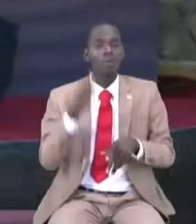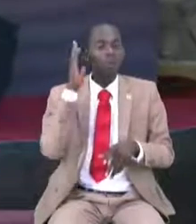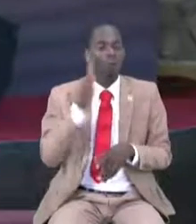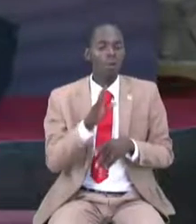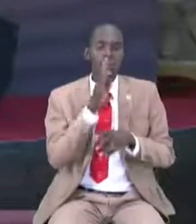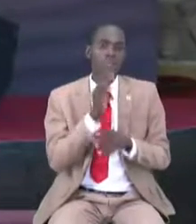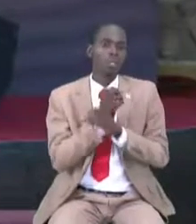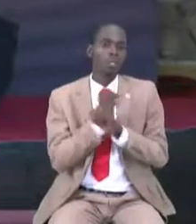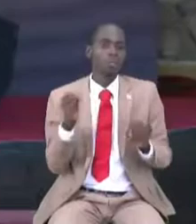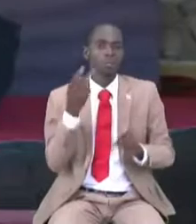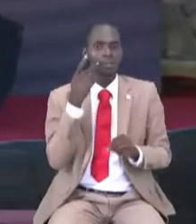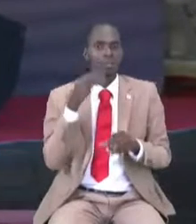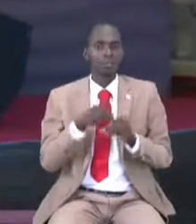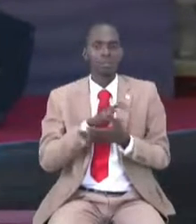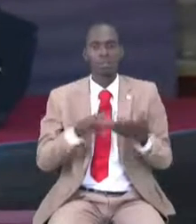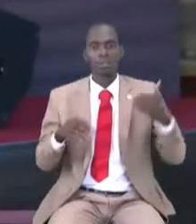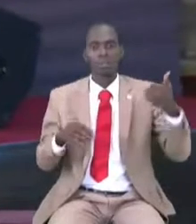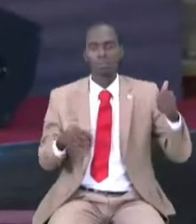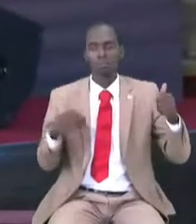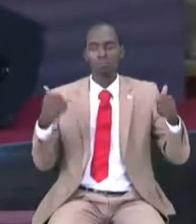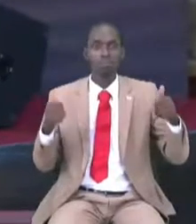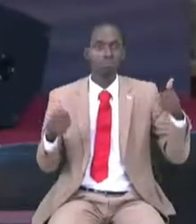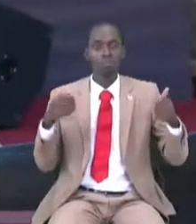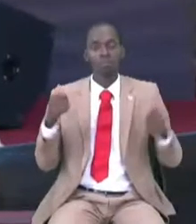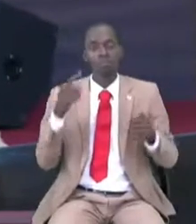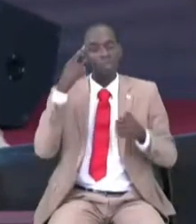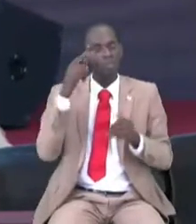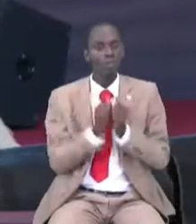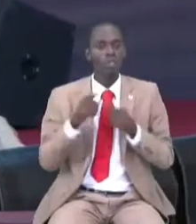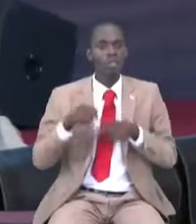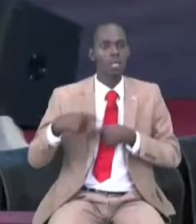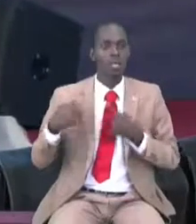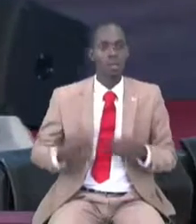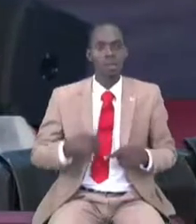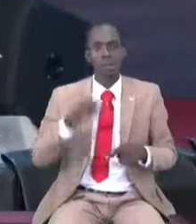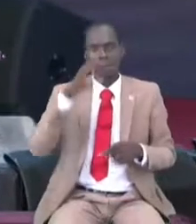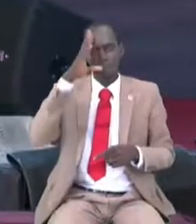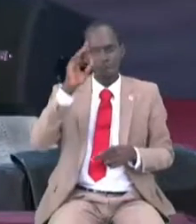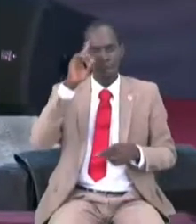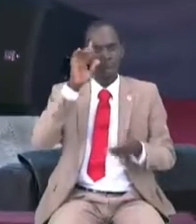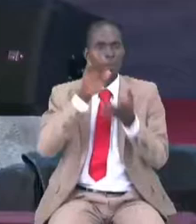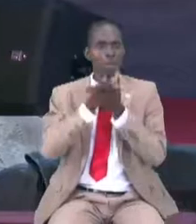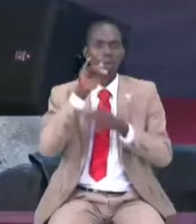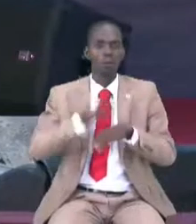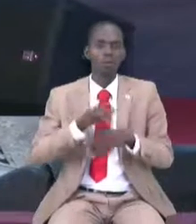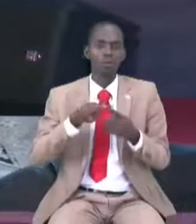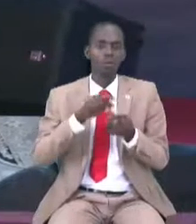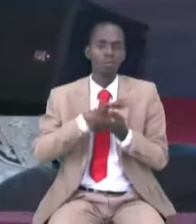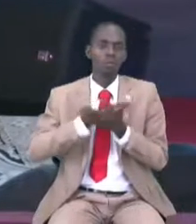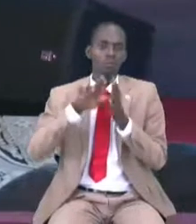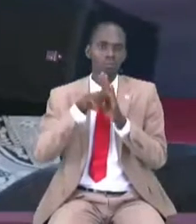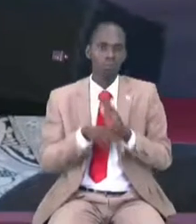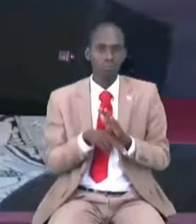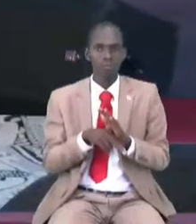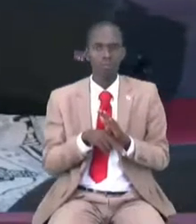Car c'est en croyant du cœur qu'on parvient à la justice. La repentance doit venir depuis le cœur. Le